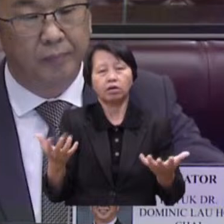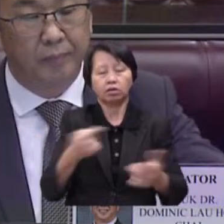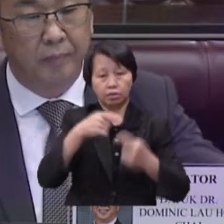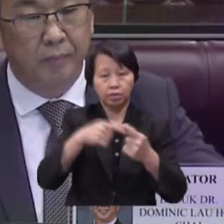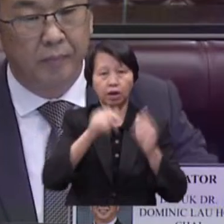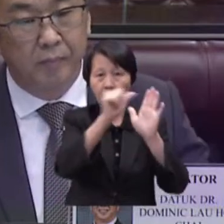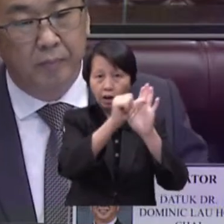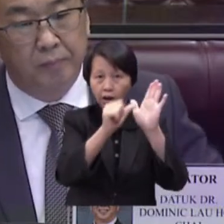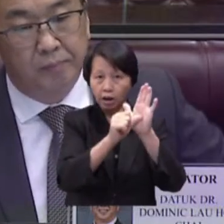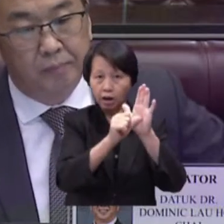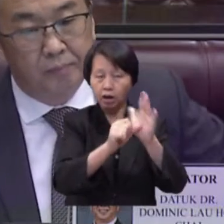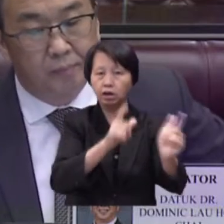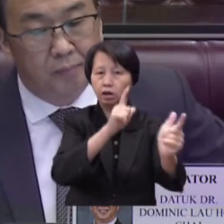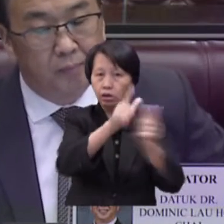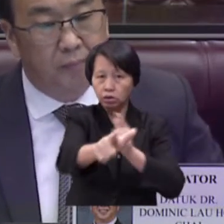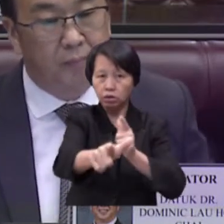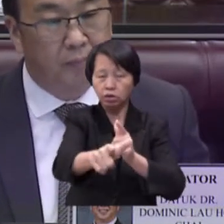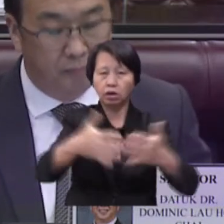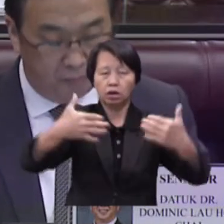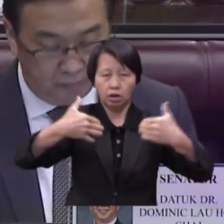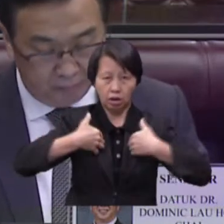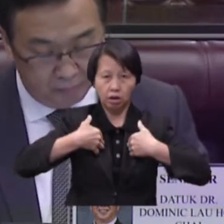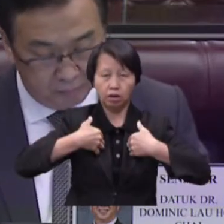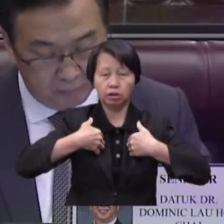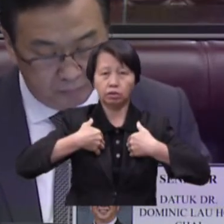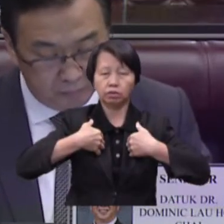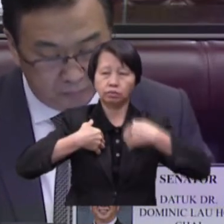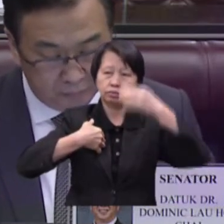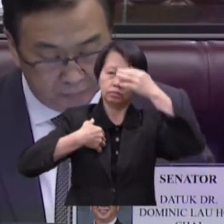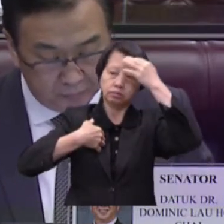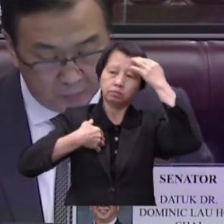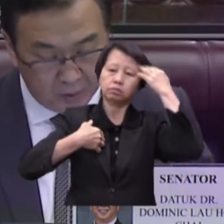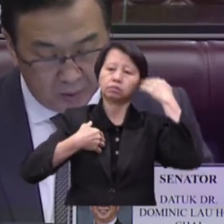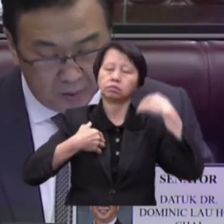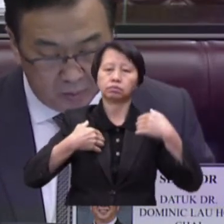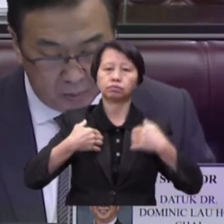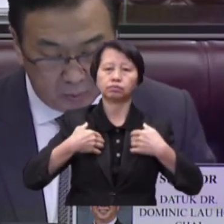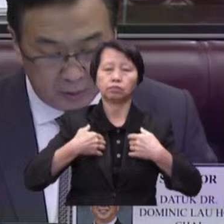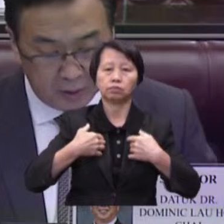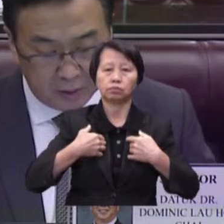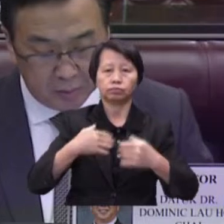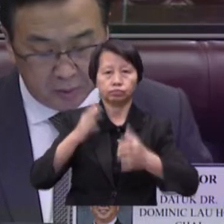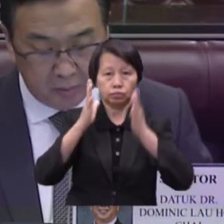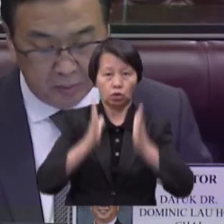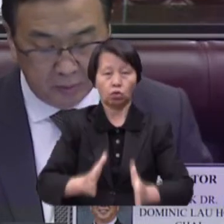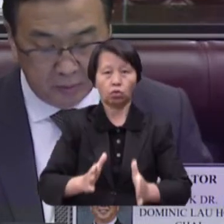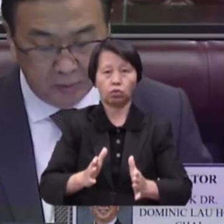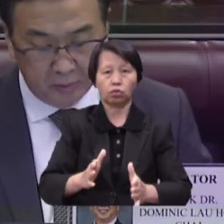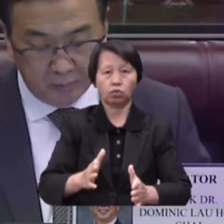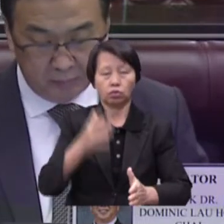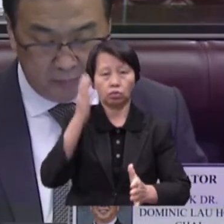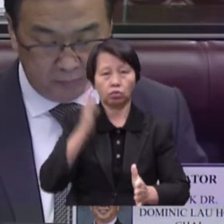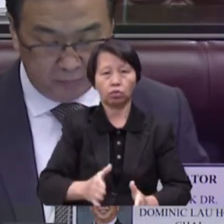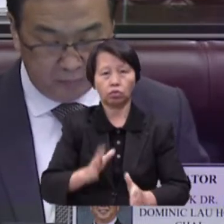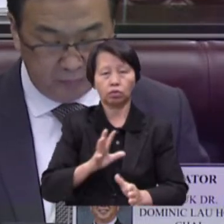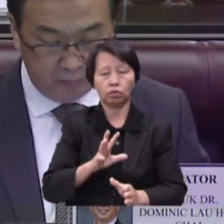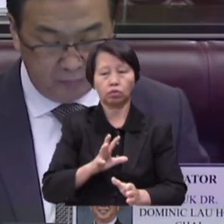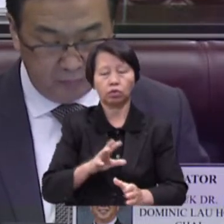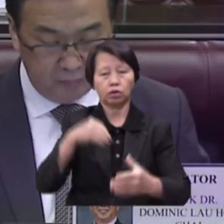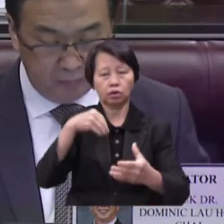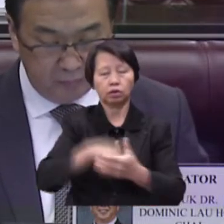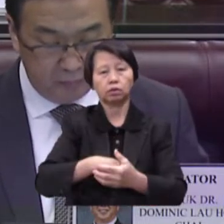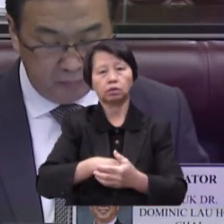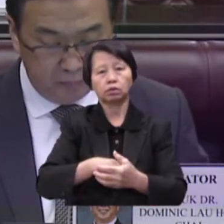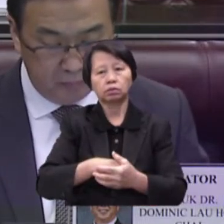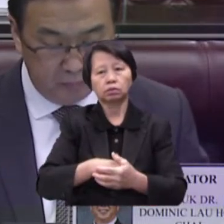angka ini diluruskan juga adakah juga orang yang yang terlibat di